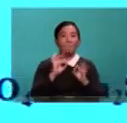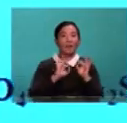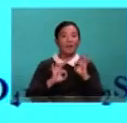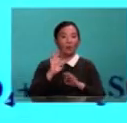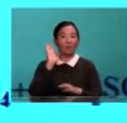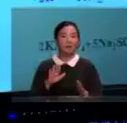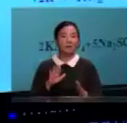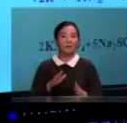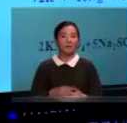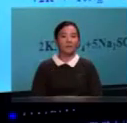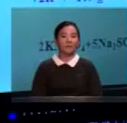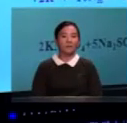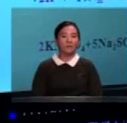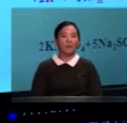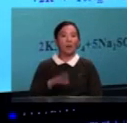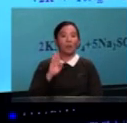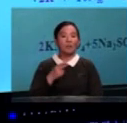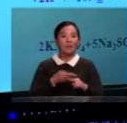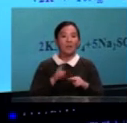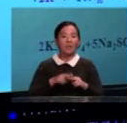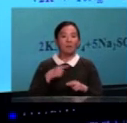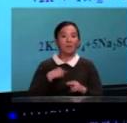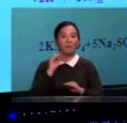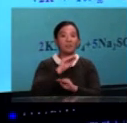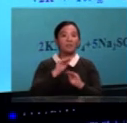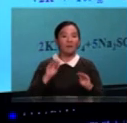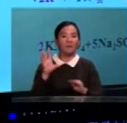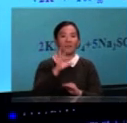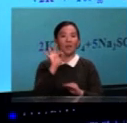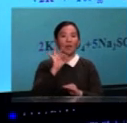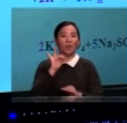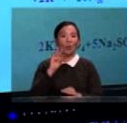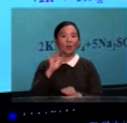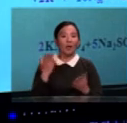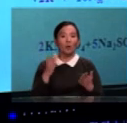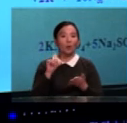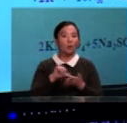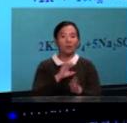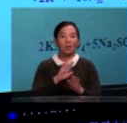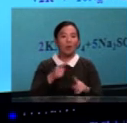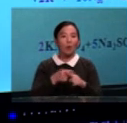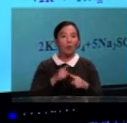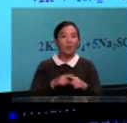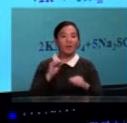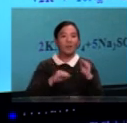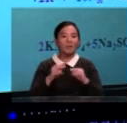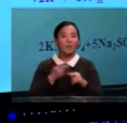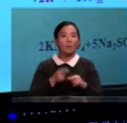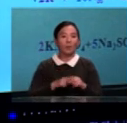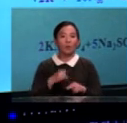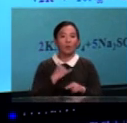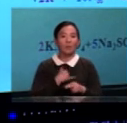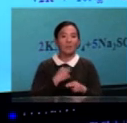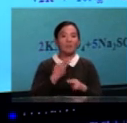воды. После этого мы подставляем все ионы, которые у нас не участвовали в полуреакциях. При этом у нас с